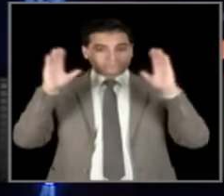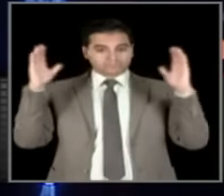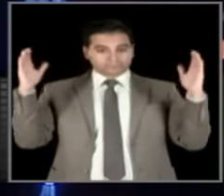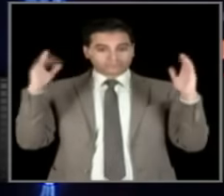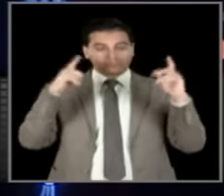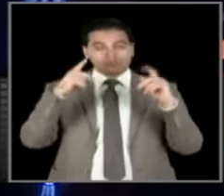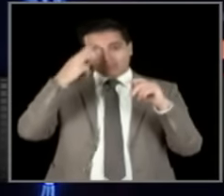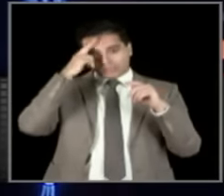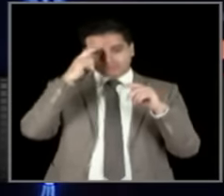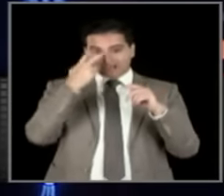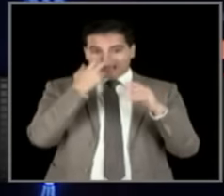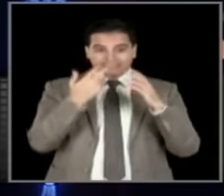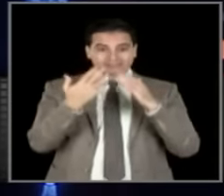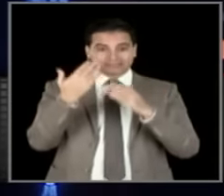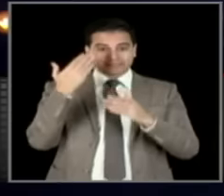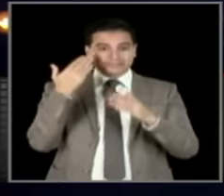أنقذ الدولة، ثانية،